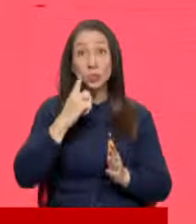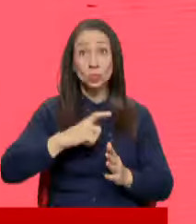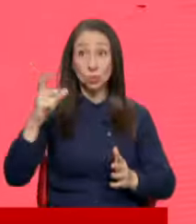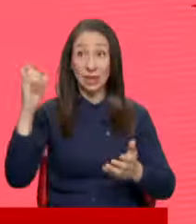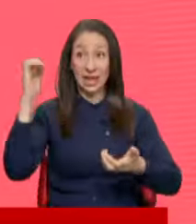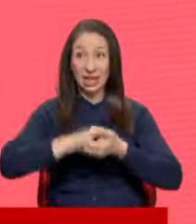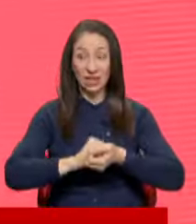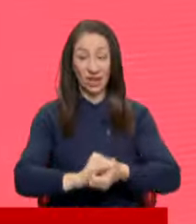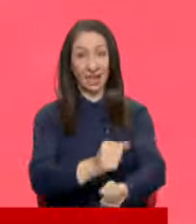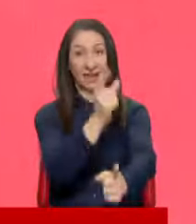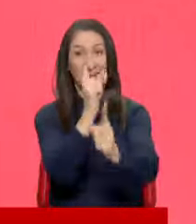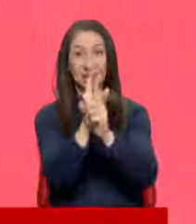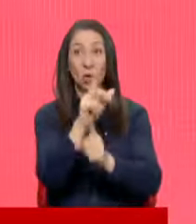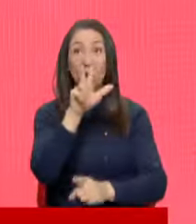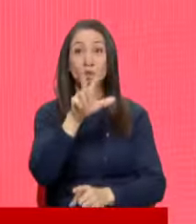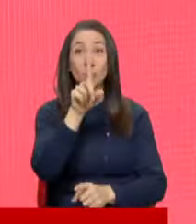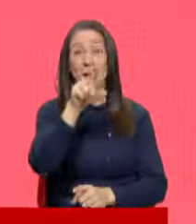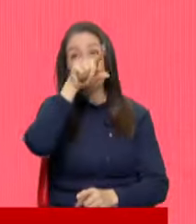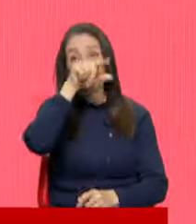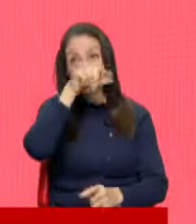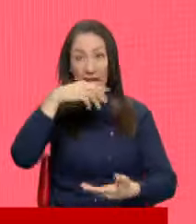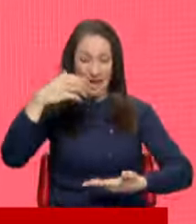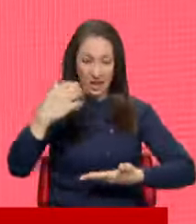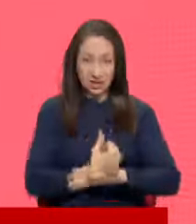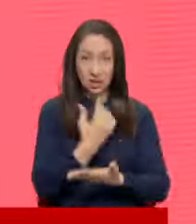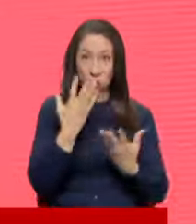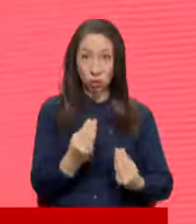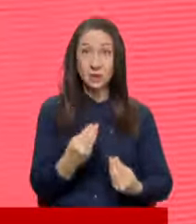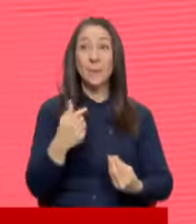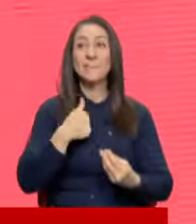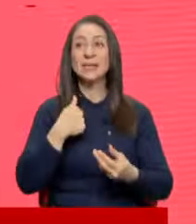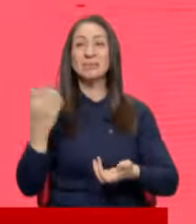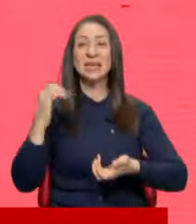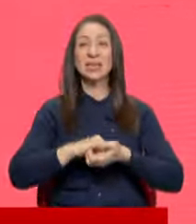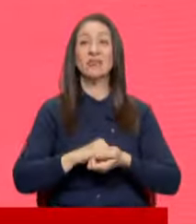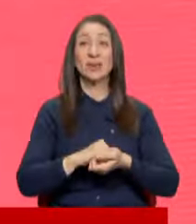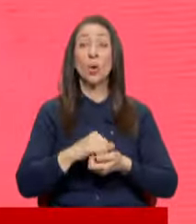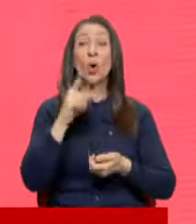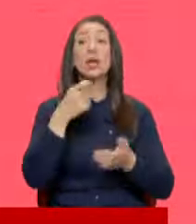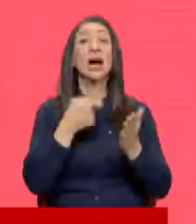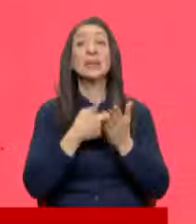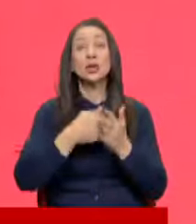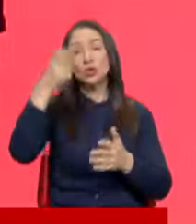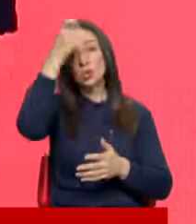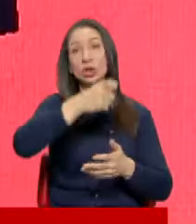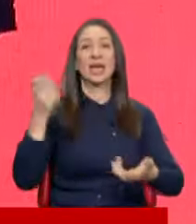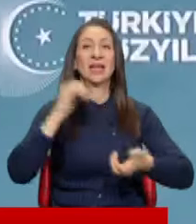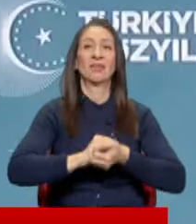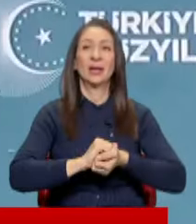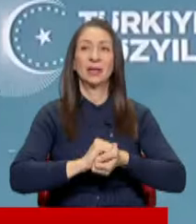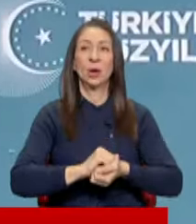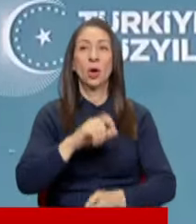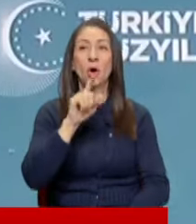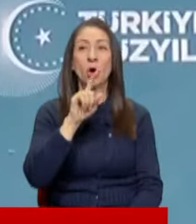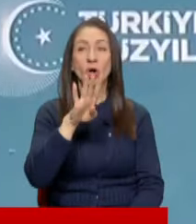ittifakının karşısında 31 Mart'ta kazanacak olan da bizim ittifakımız onun adı Türkiye ittifakı